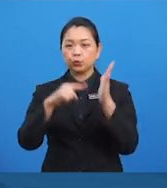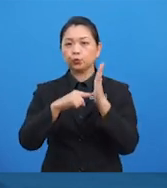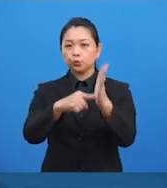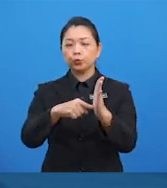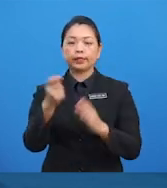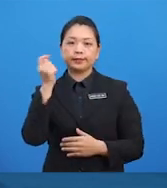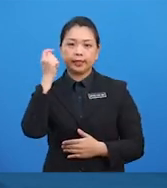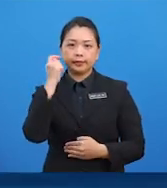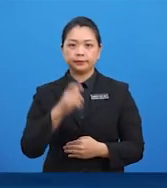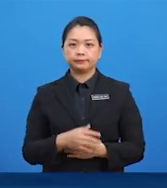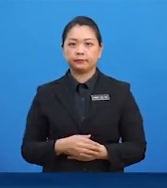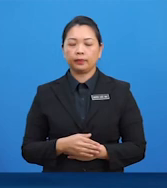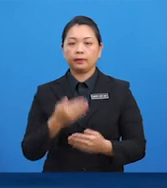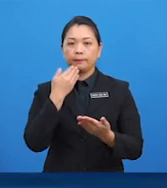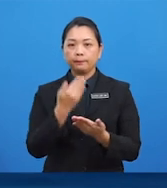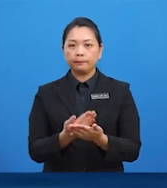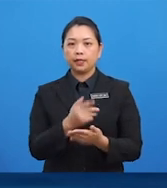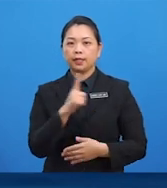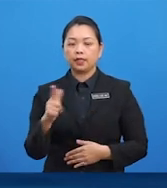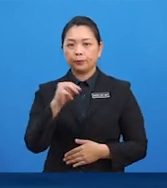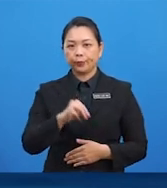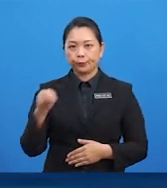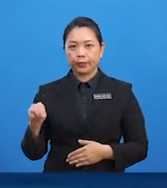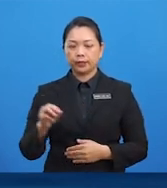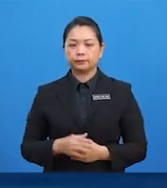tadi. Baiklah murid-murid,